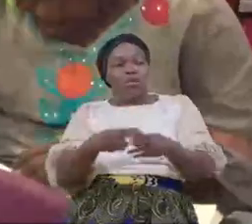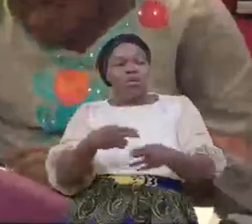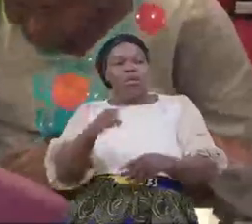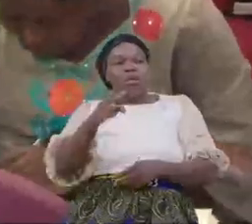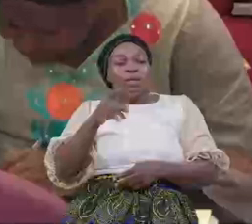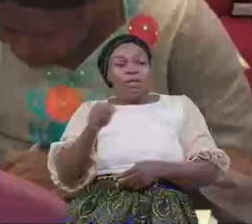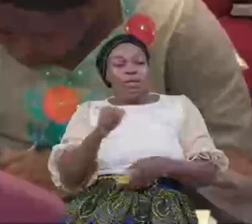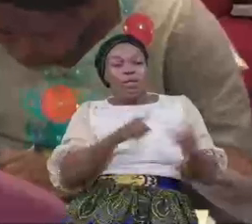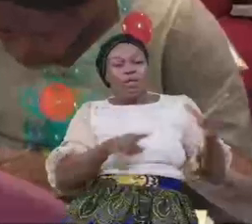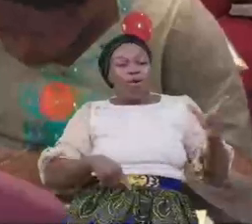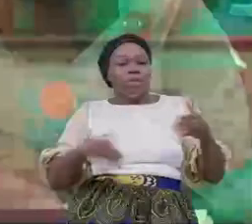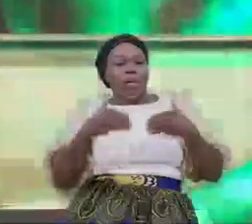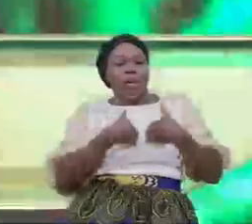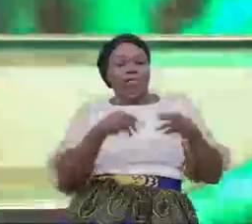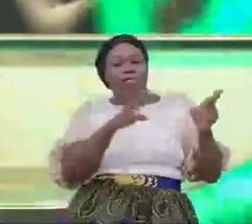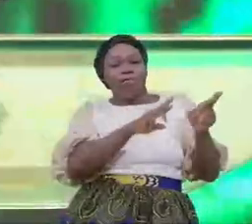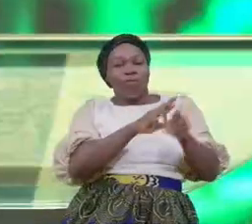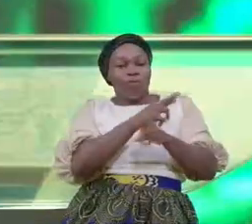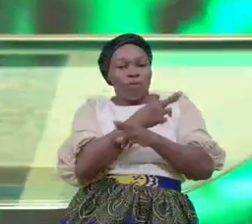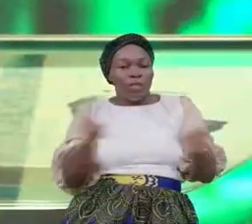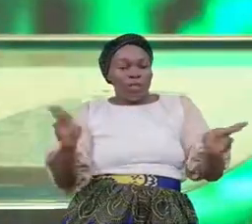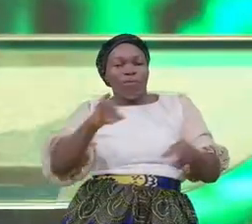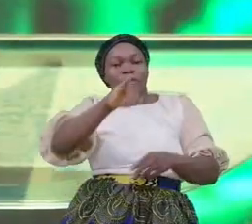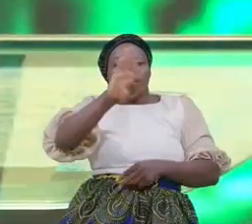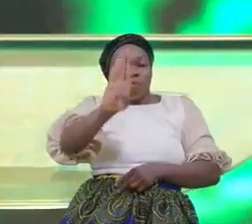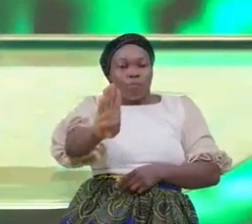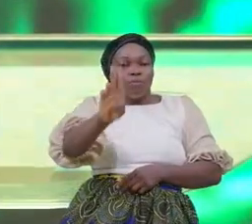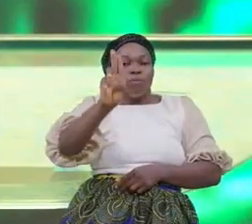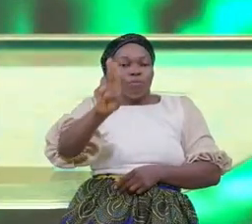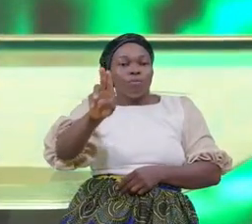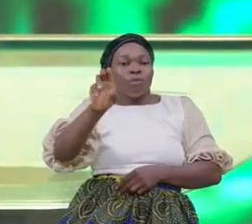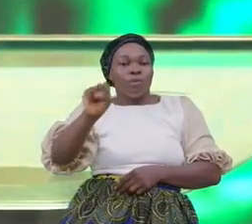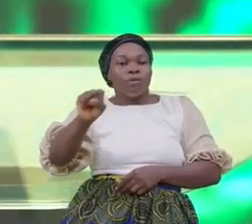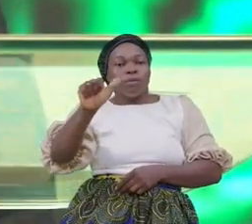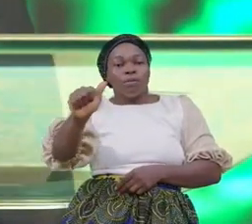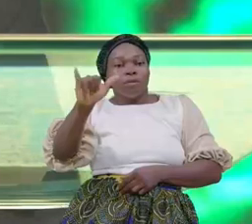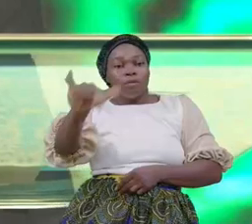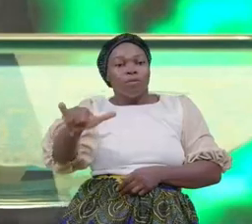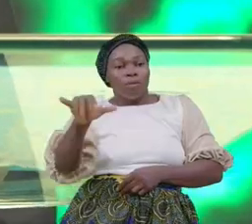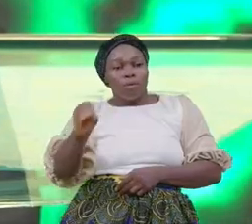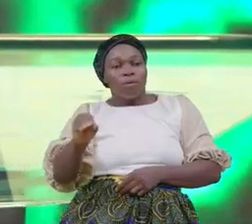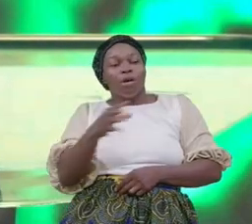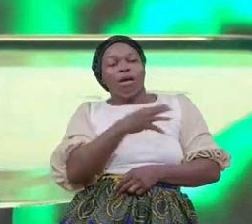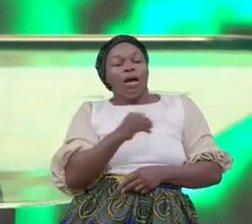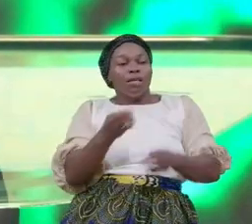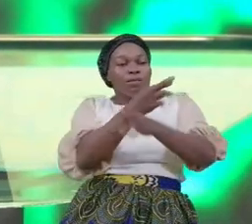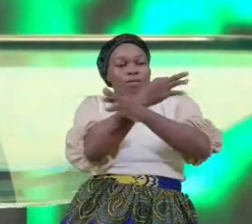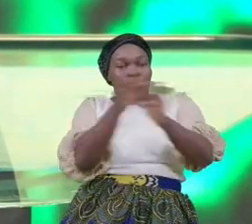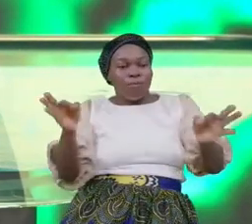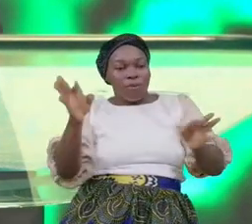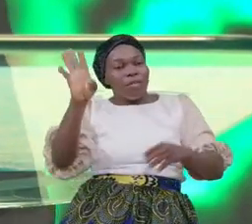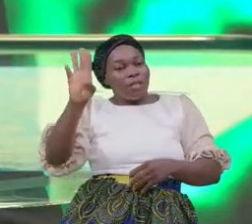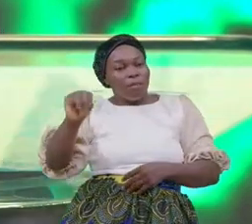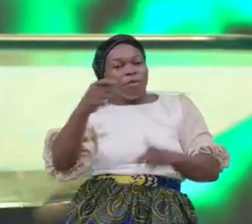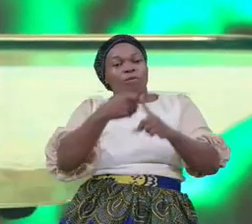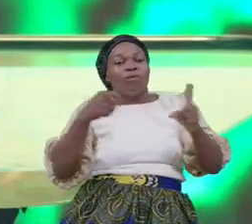vous ne mettez pas votre nom là-bas. Car l'Éternel rachète Daniel. Il est le délit de la main d'un